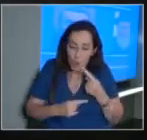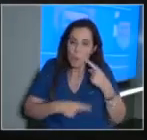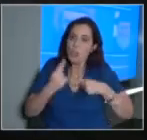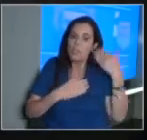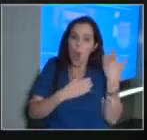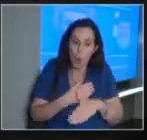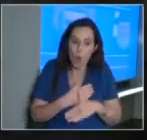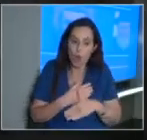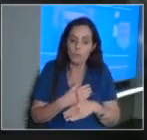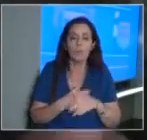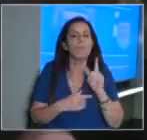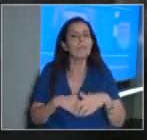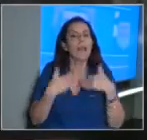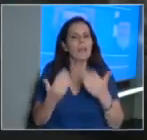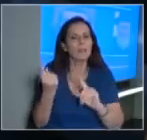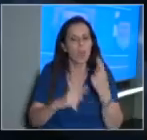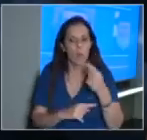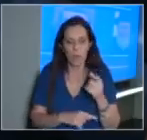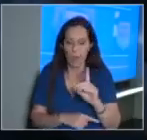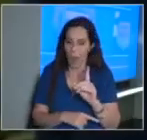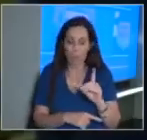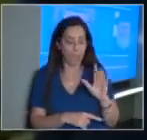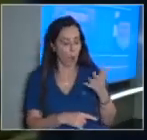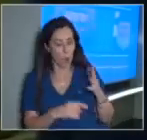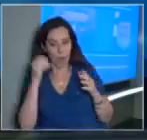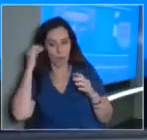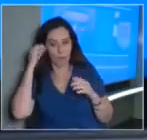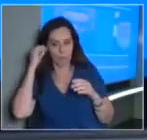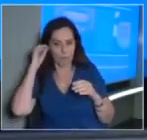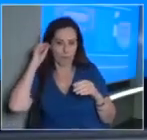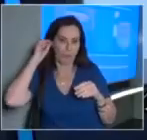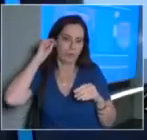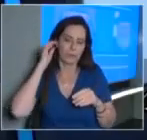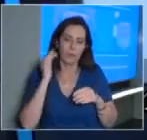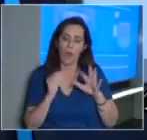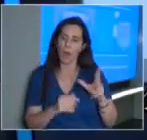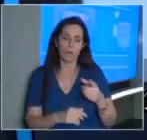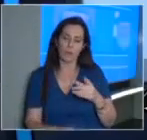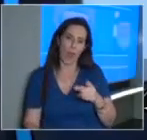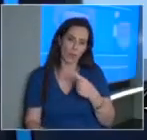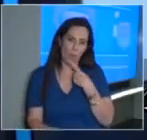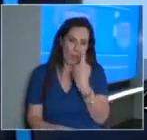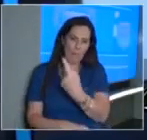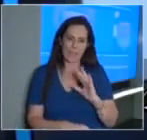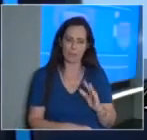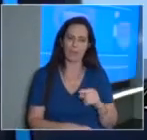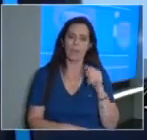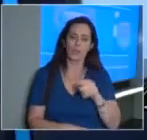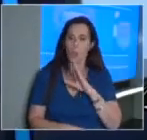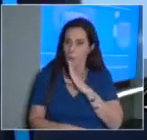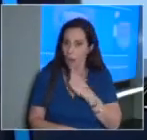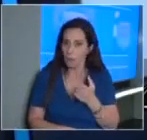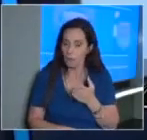בשנים האחרונות בצורה טובה מאוד, וצריך לתת להם להתרחש. אבל אני אולי לא חושב, דווקא, אולי זה דווקא לא בעיה של ראש הממשלה. אתה אומר בעצמך, זו